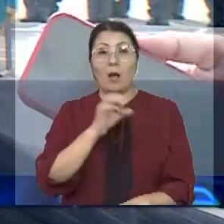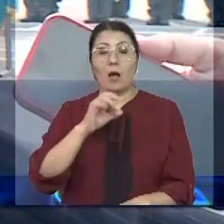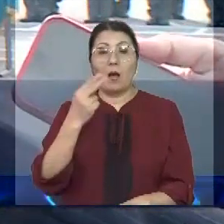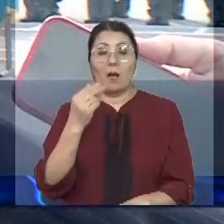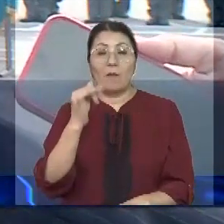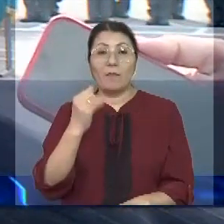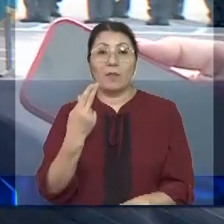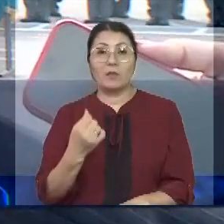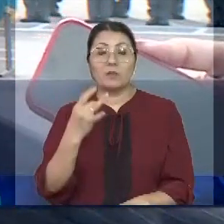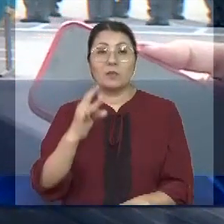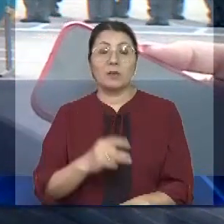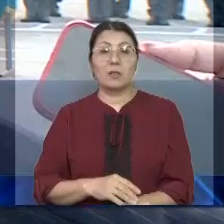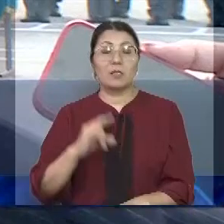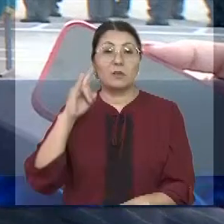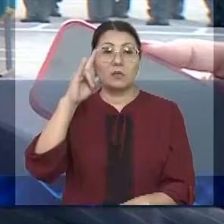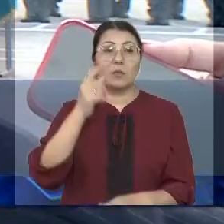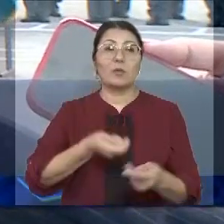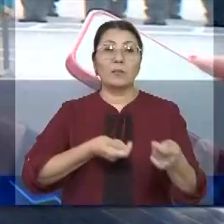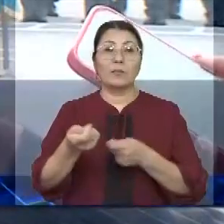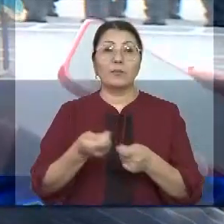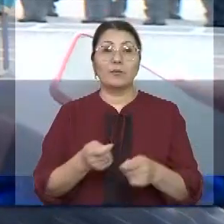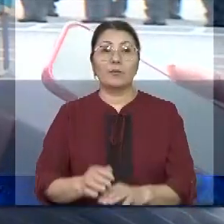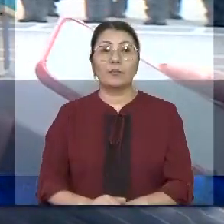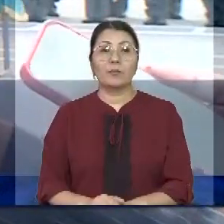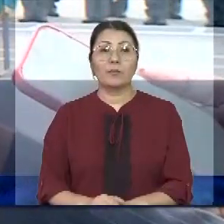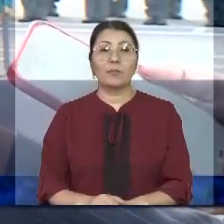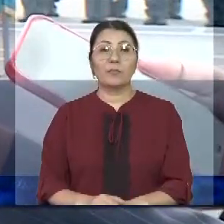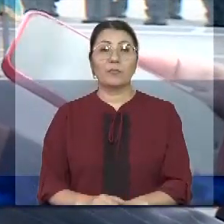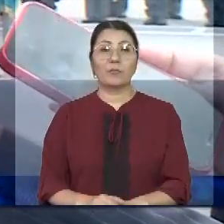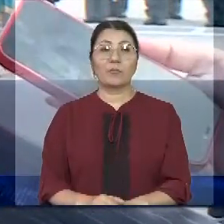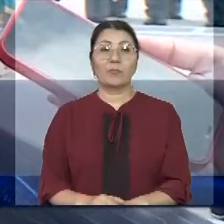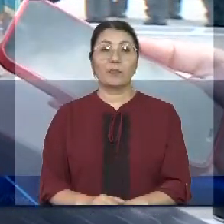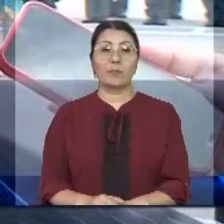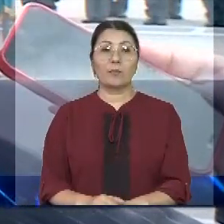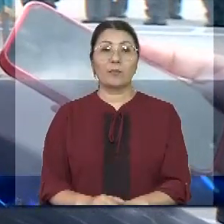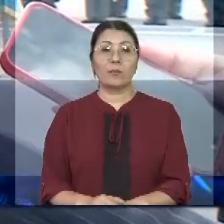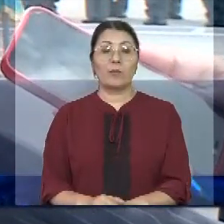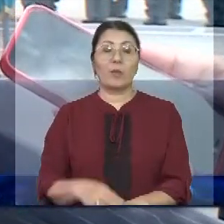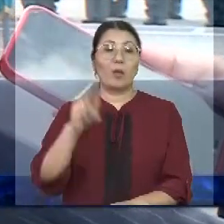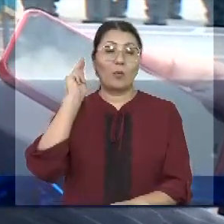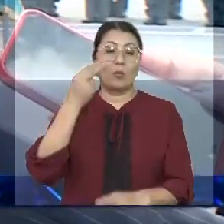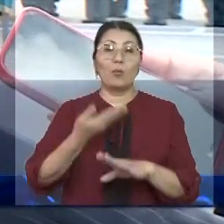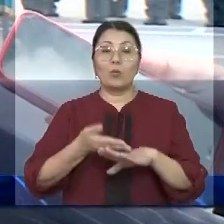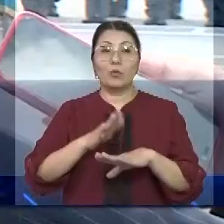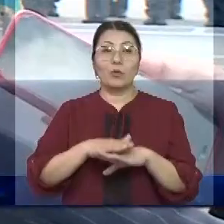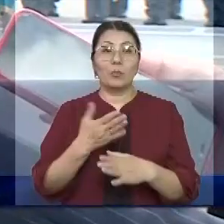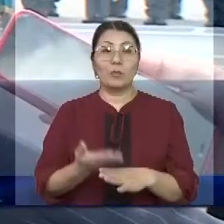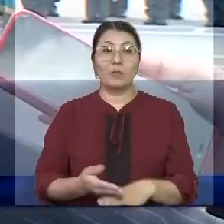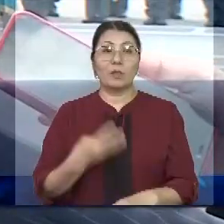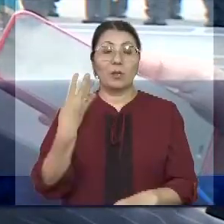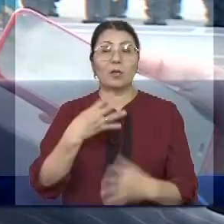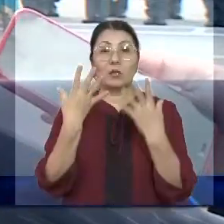Яғни самолеттарды управлять етем. Түсу қиын болған жоқ па саған? Өте қиын болды. 40 күн бойы